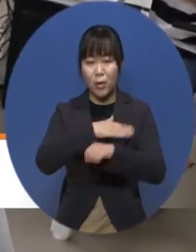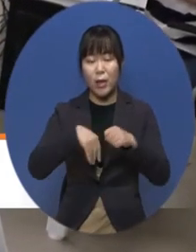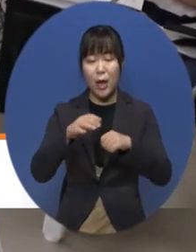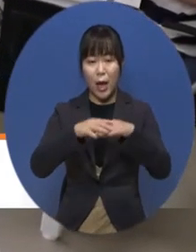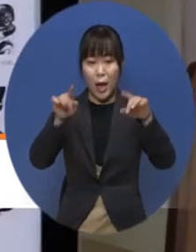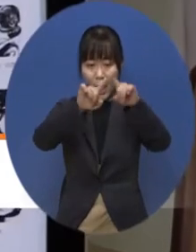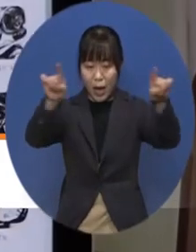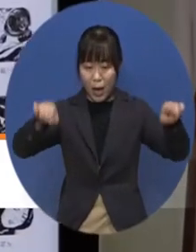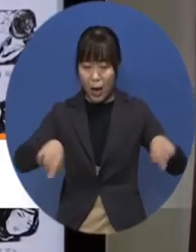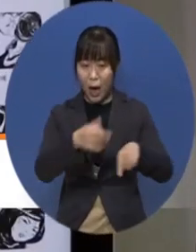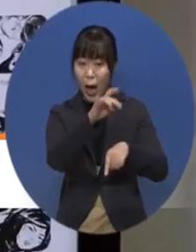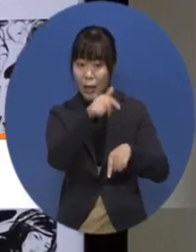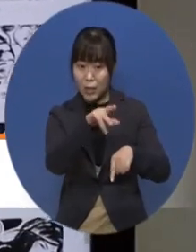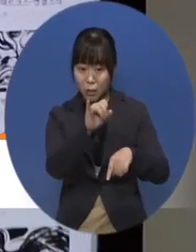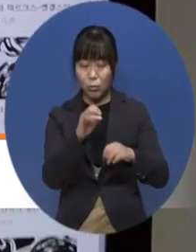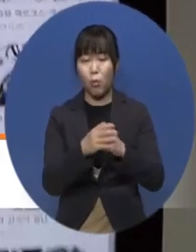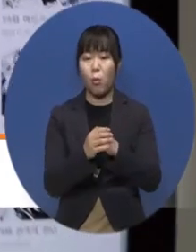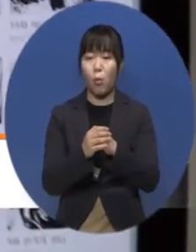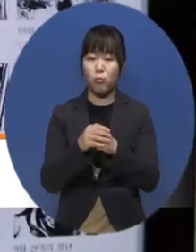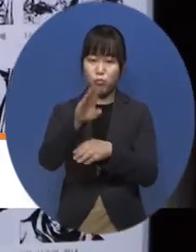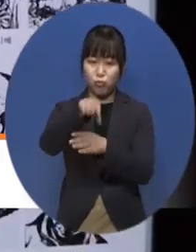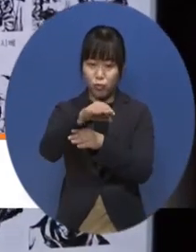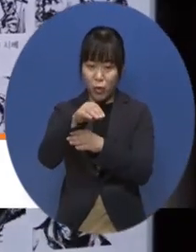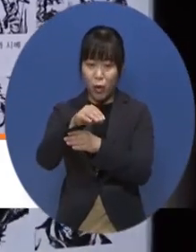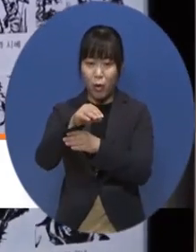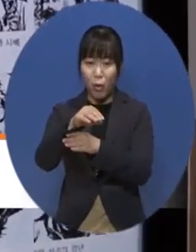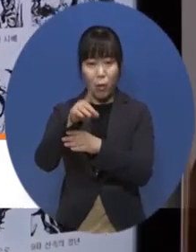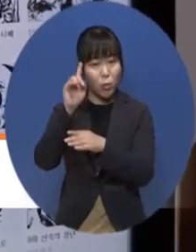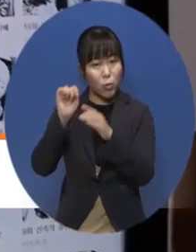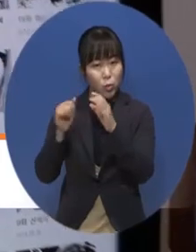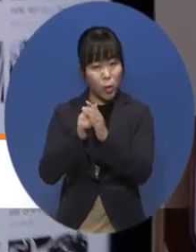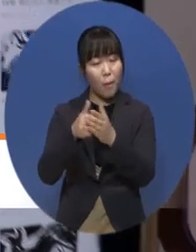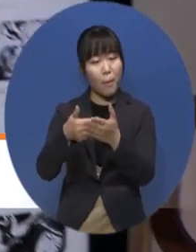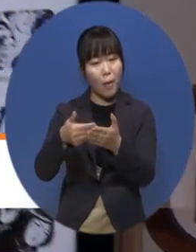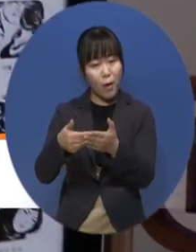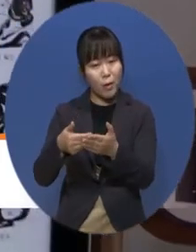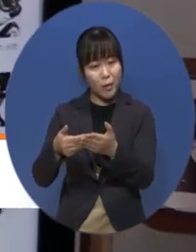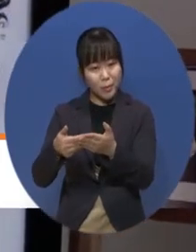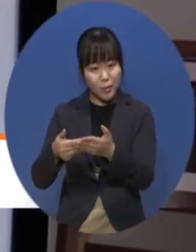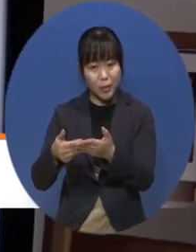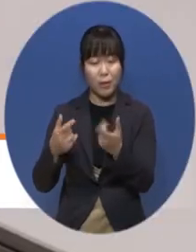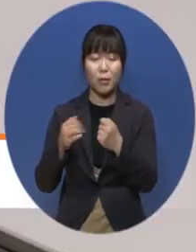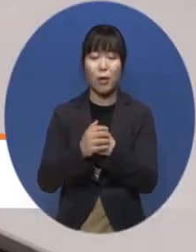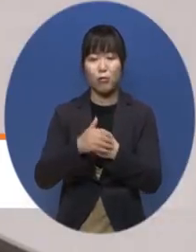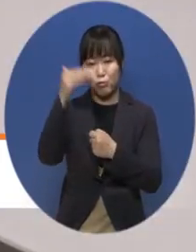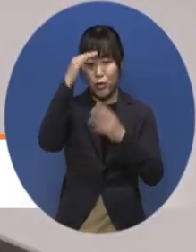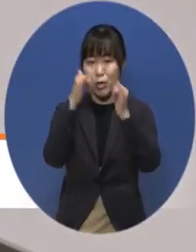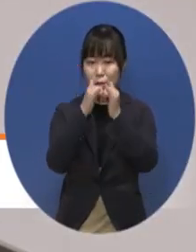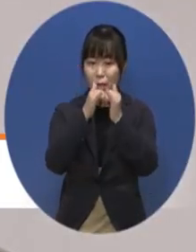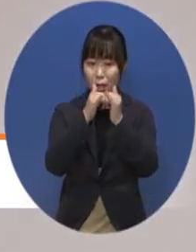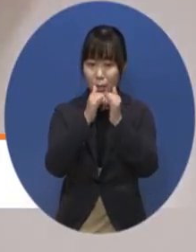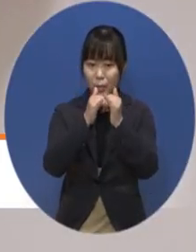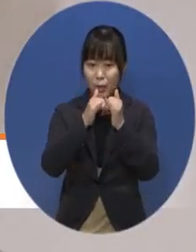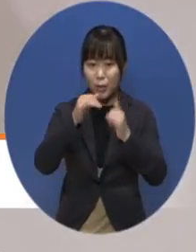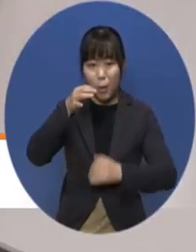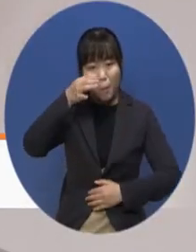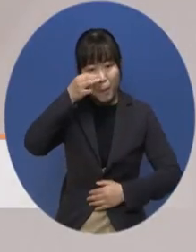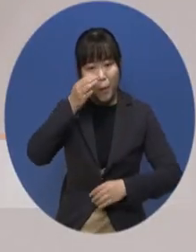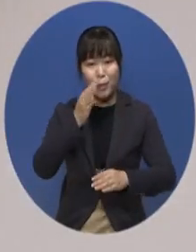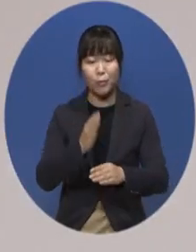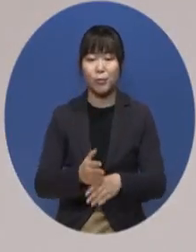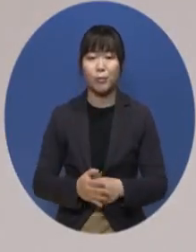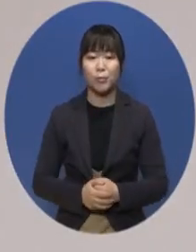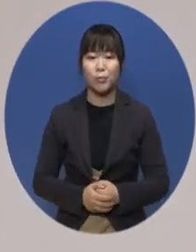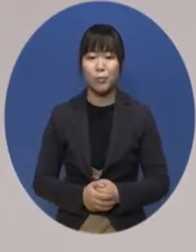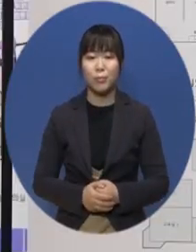이용해 독창적인 만화 기법으로 그려낸 그래픽 노블의 작품들은 관람객들의 시선을 사로잡고 있습니다.